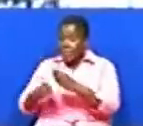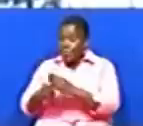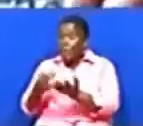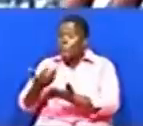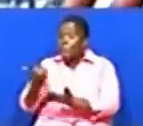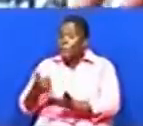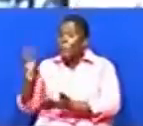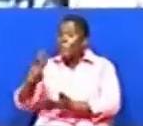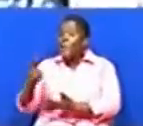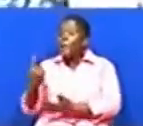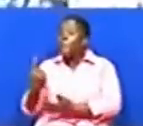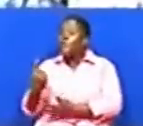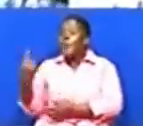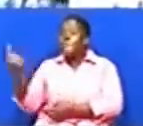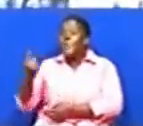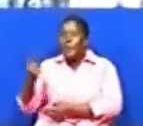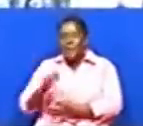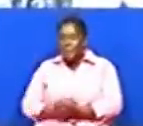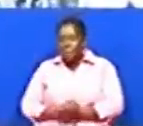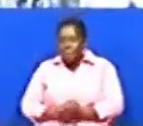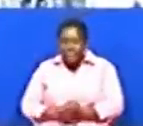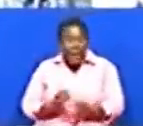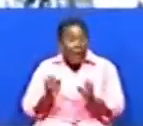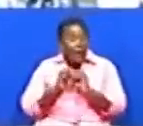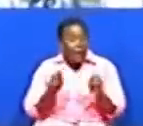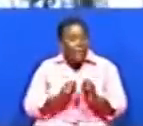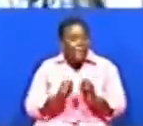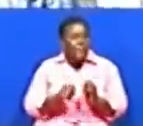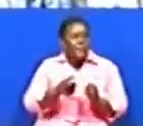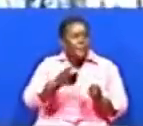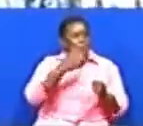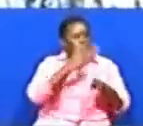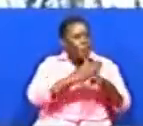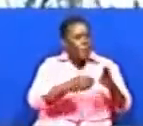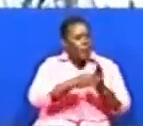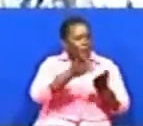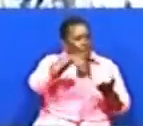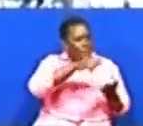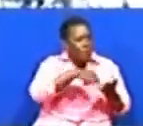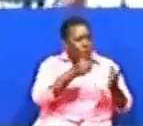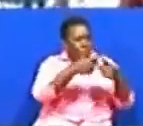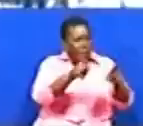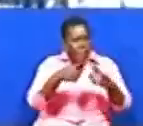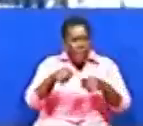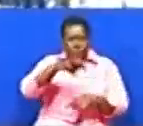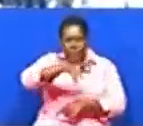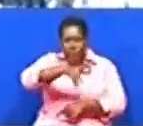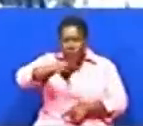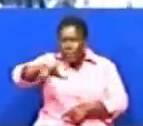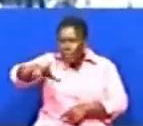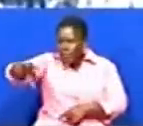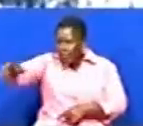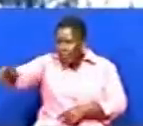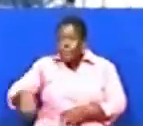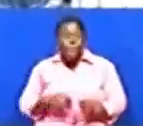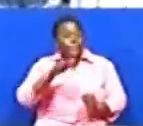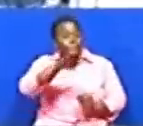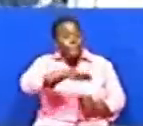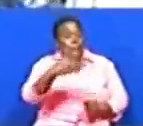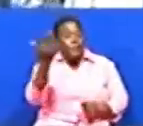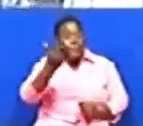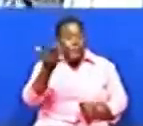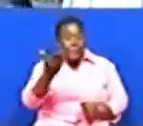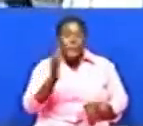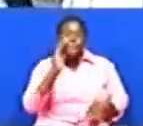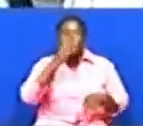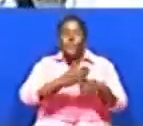Kongwa, itakuwa na maeneo mengine nchini, itakuwa na vitu vingi vingi. Tutajenga maabara, tutajenga vituo hivi vya umahiri, alafu